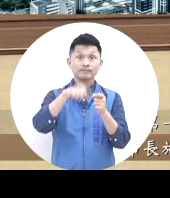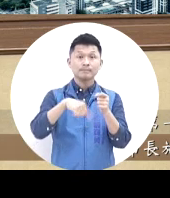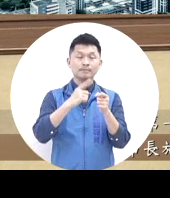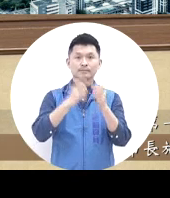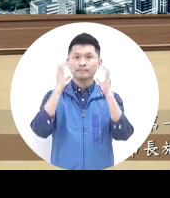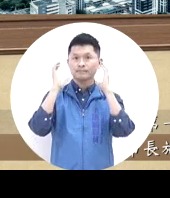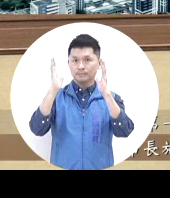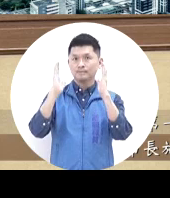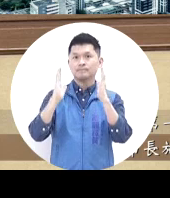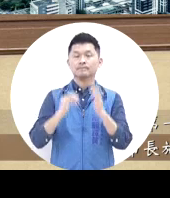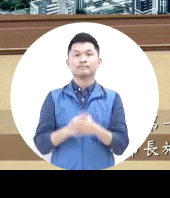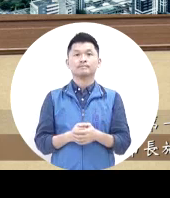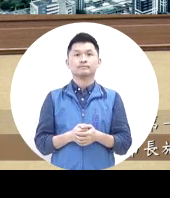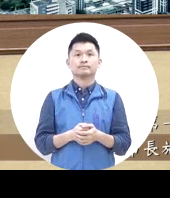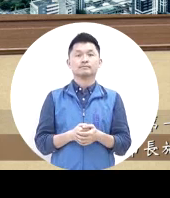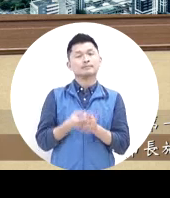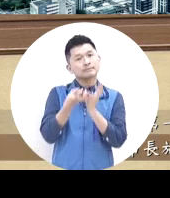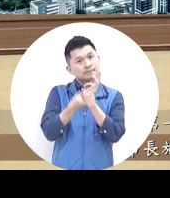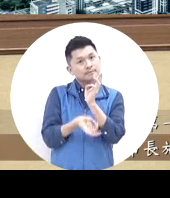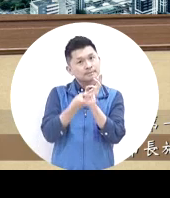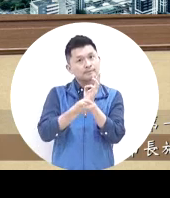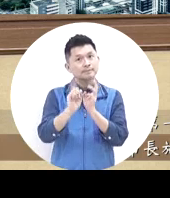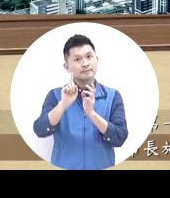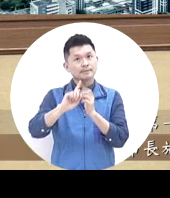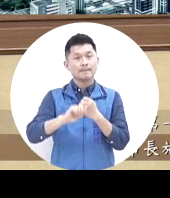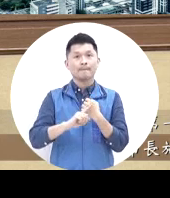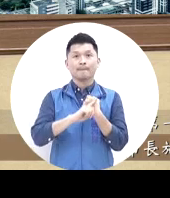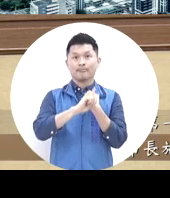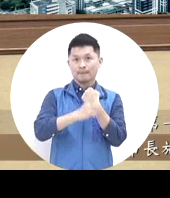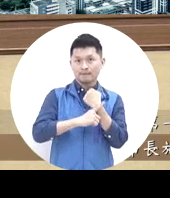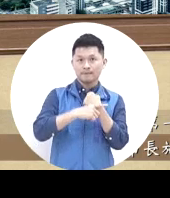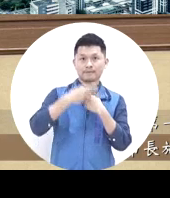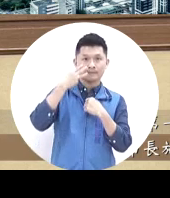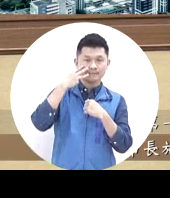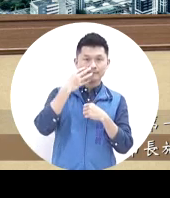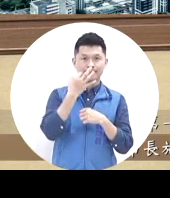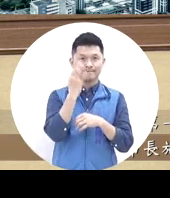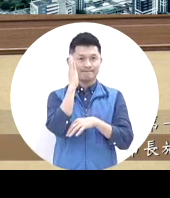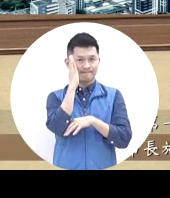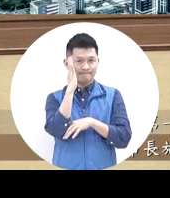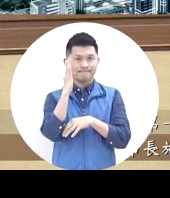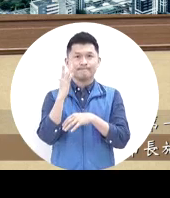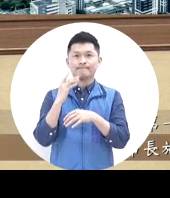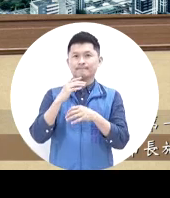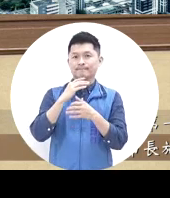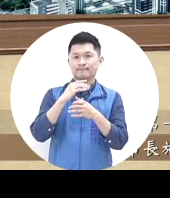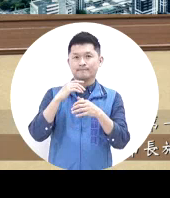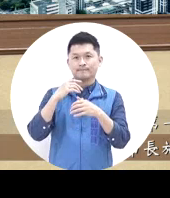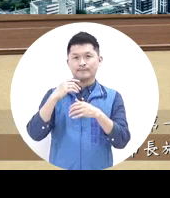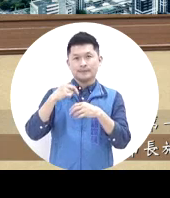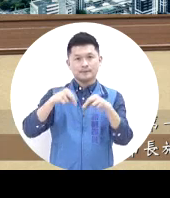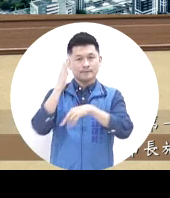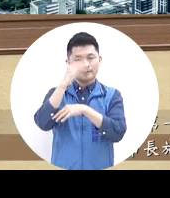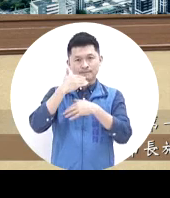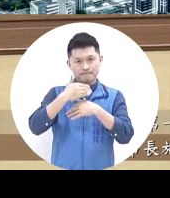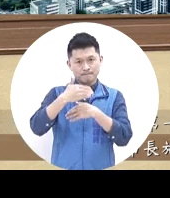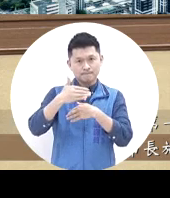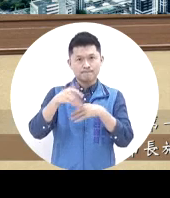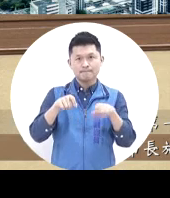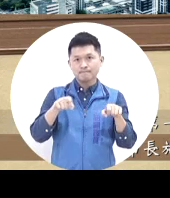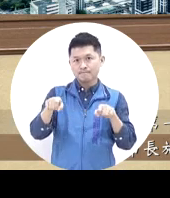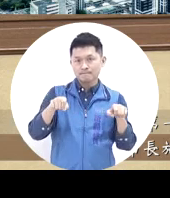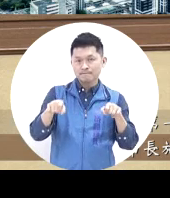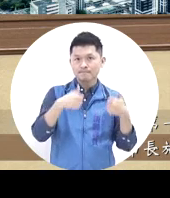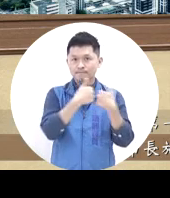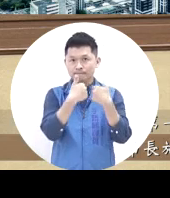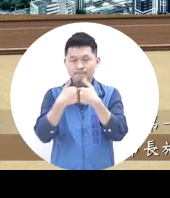立，详细会以法制、财政、人事等行政程序我们研议中。所